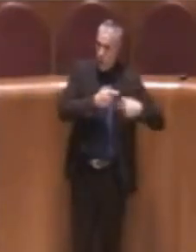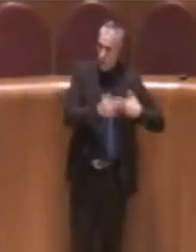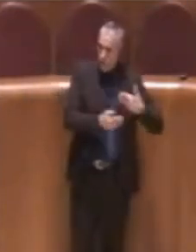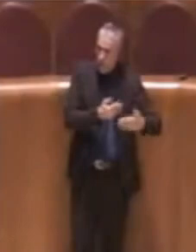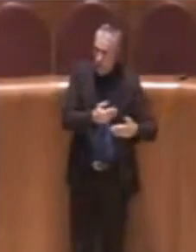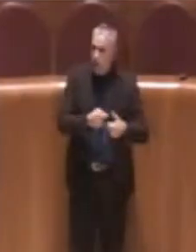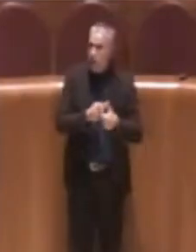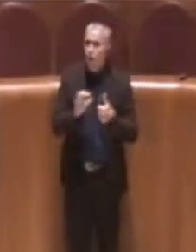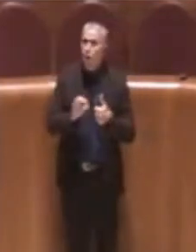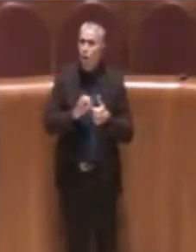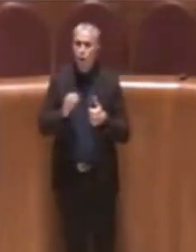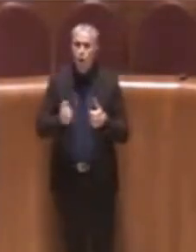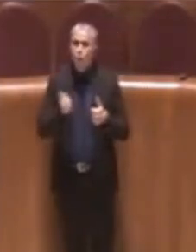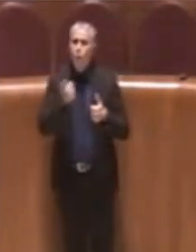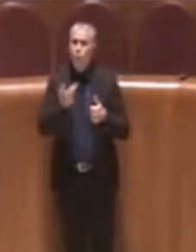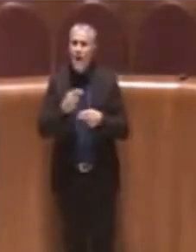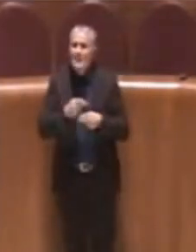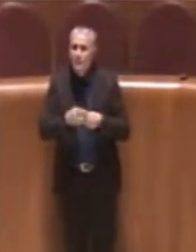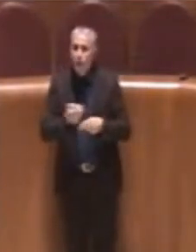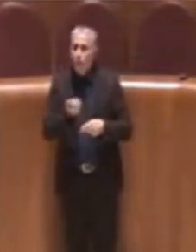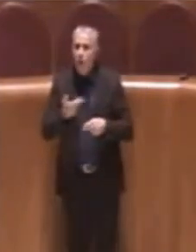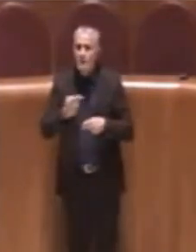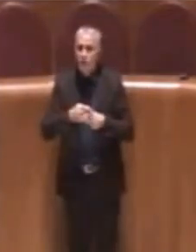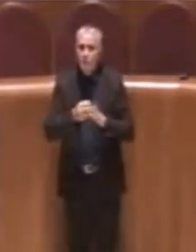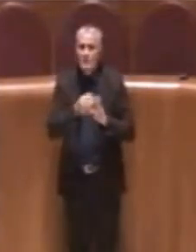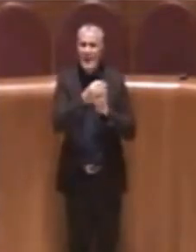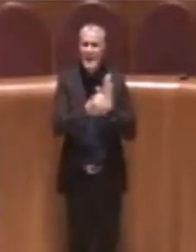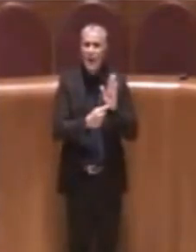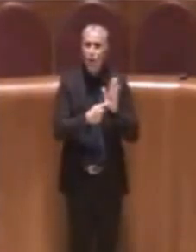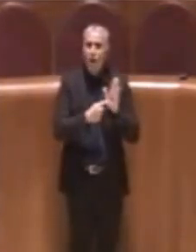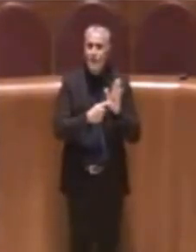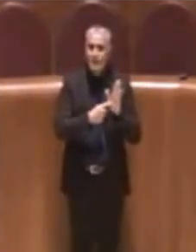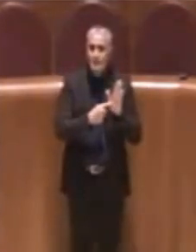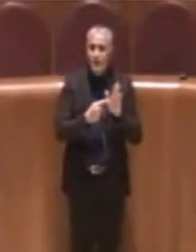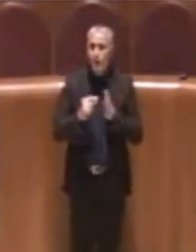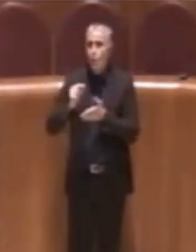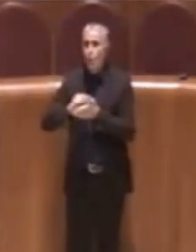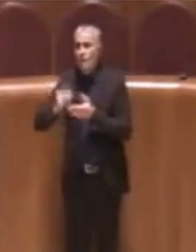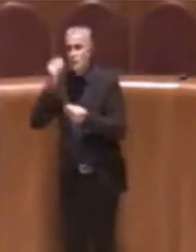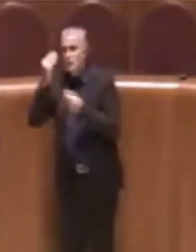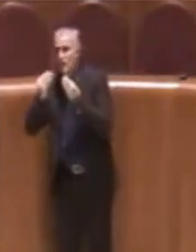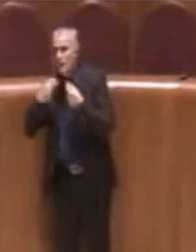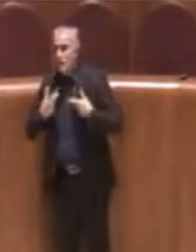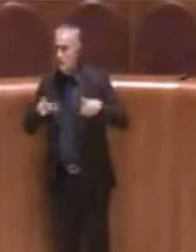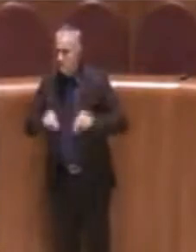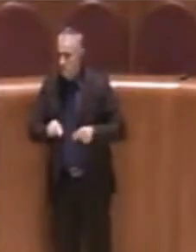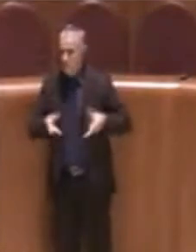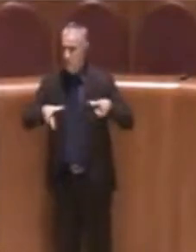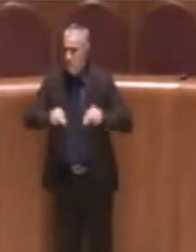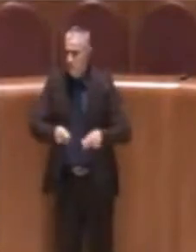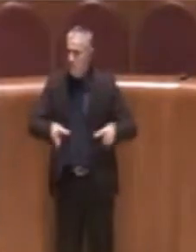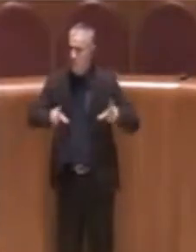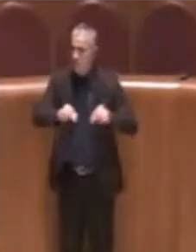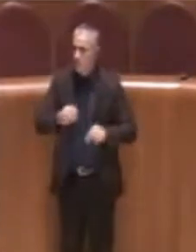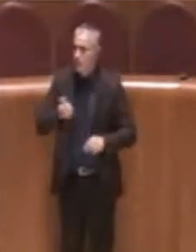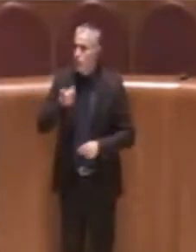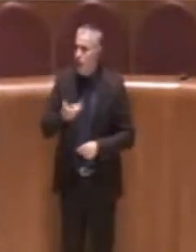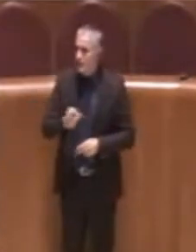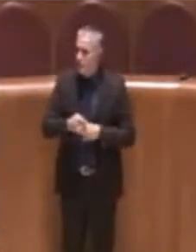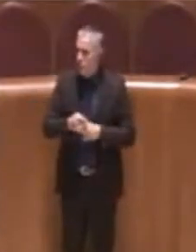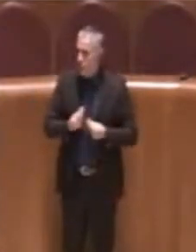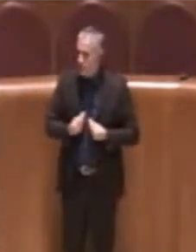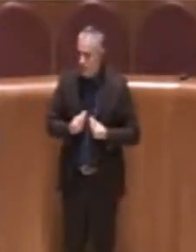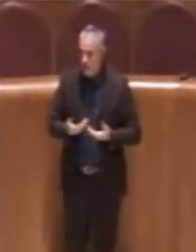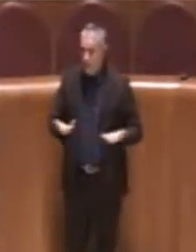quante volte si può innescare ciò che è previsto dal TUEL, dai regolamenti, dei pareri degli uffici. Perché se fossero veri questi